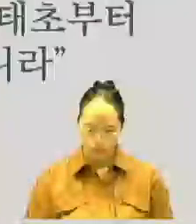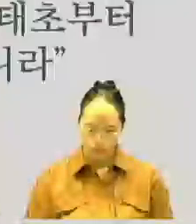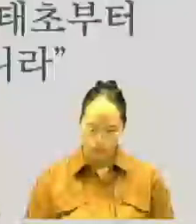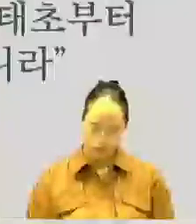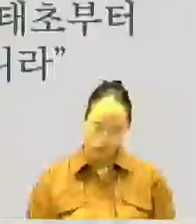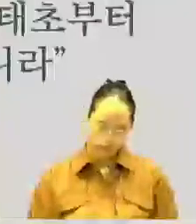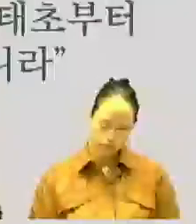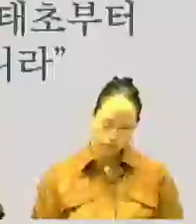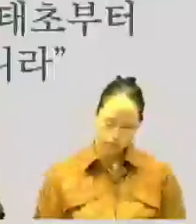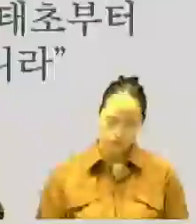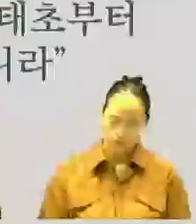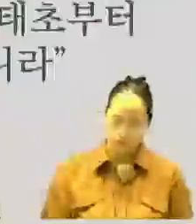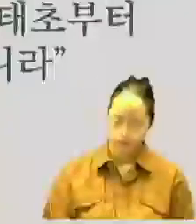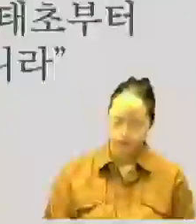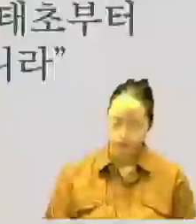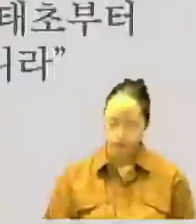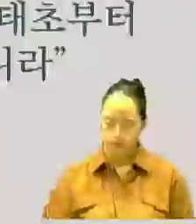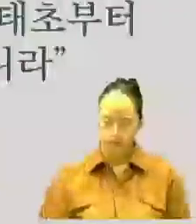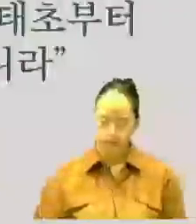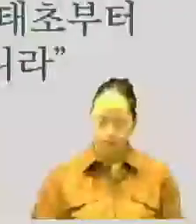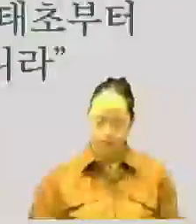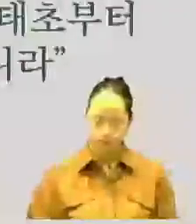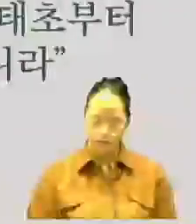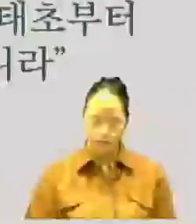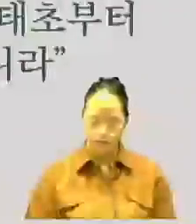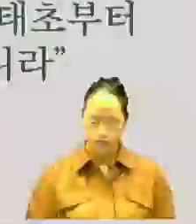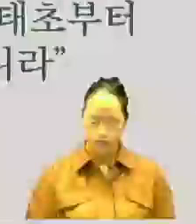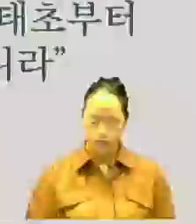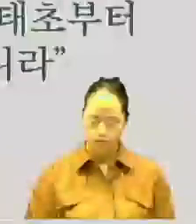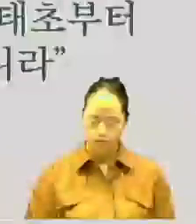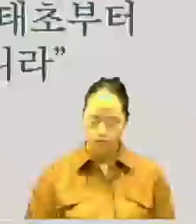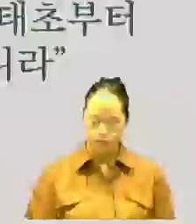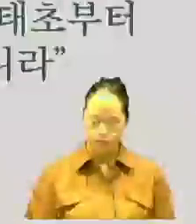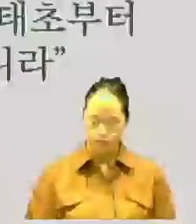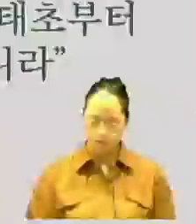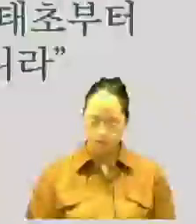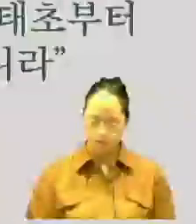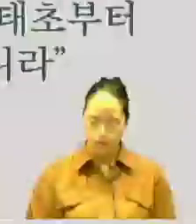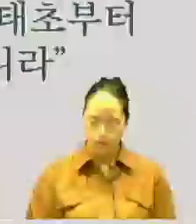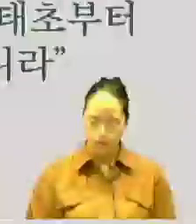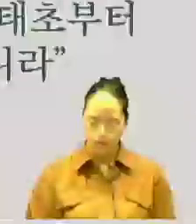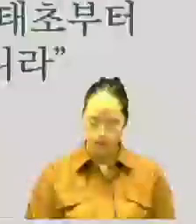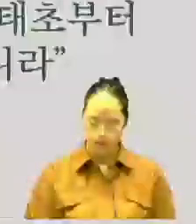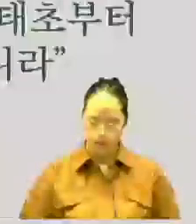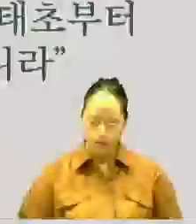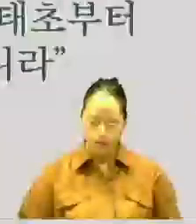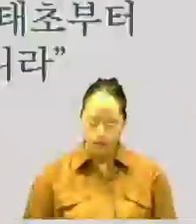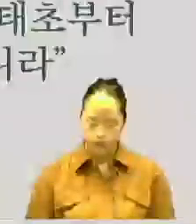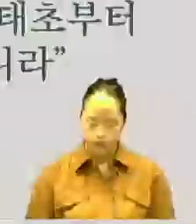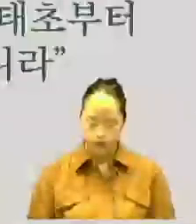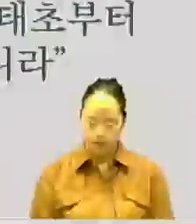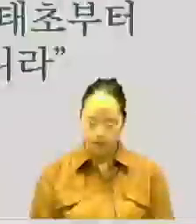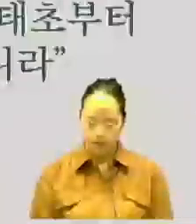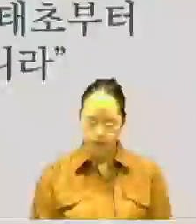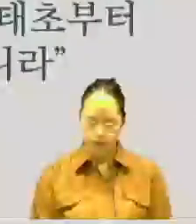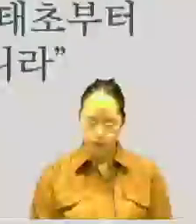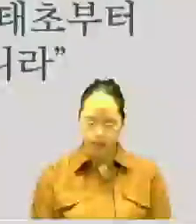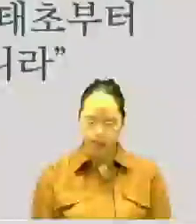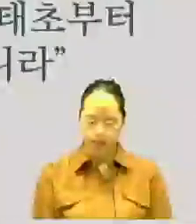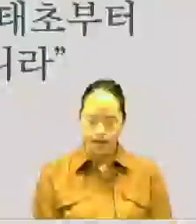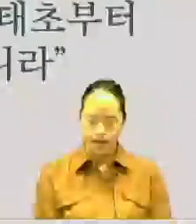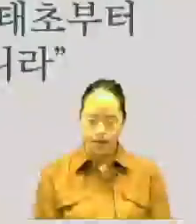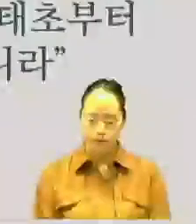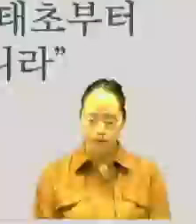众海岛啊，当在我面前静默，众民当重新得力，都要近前来才可以说